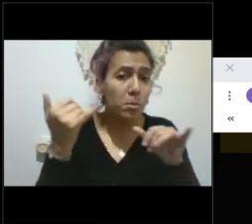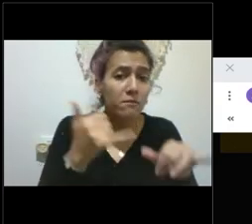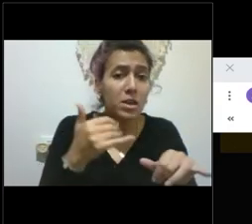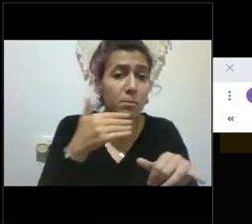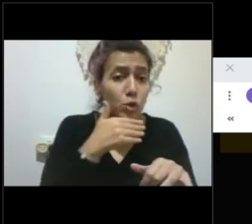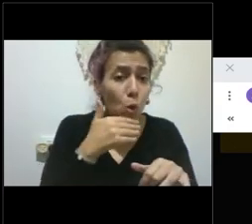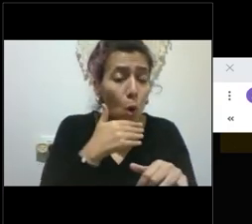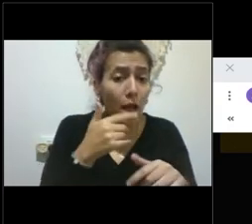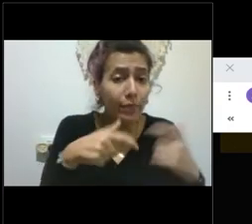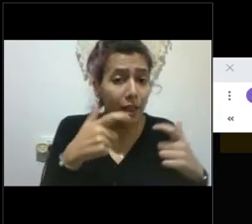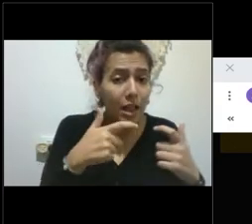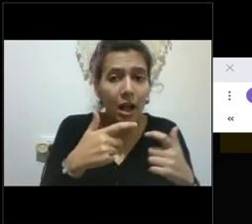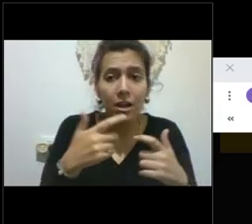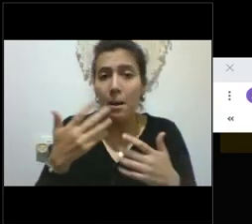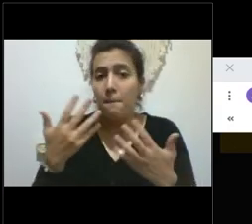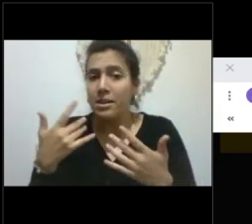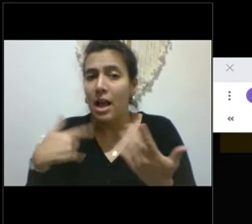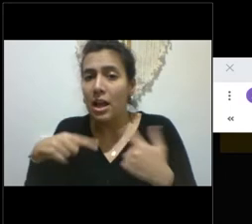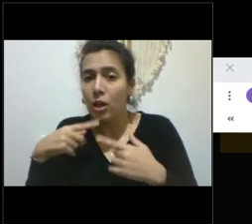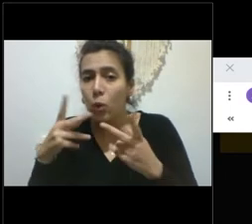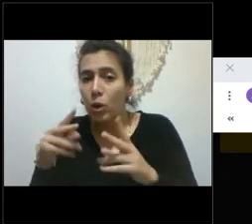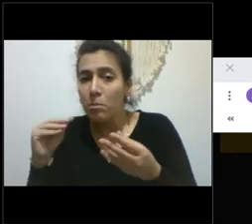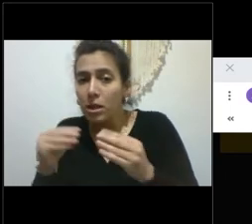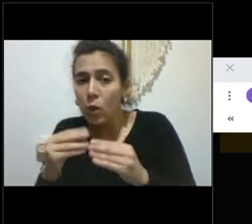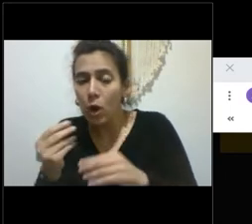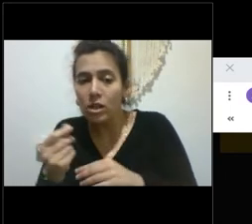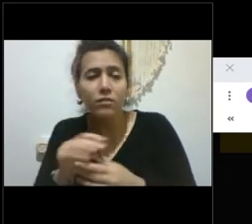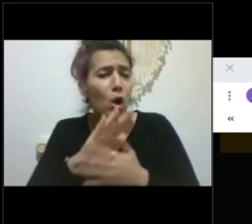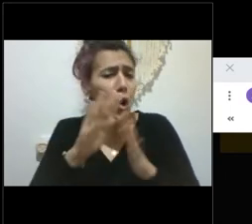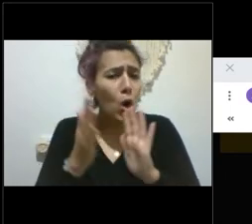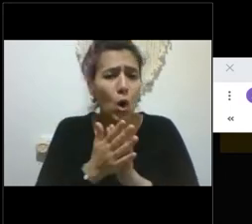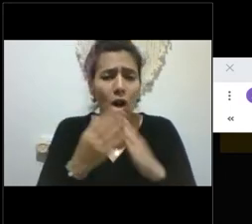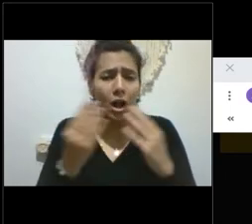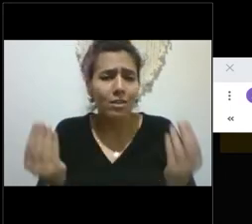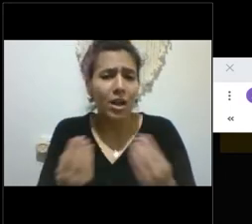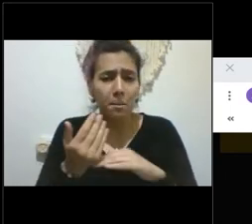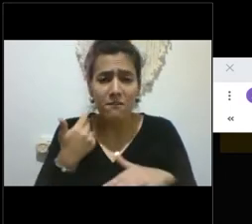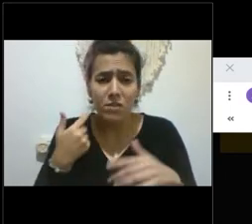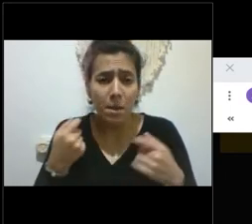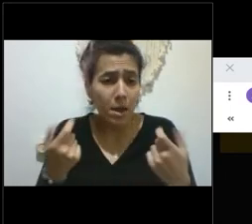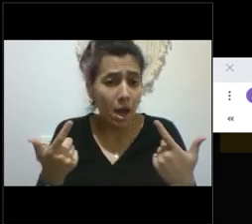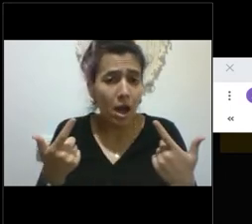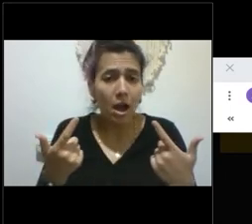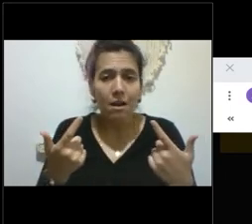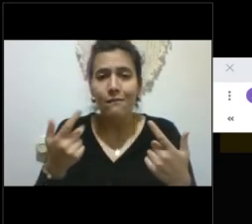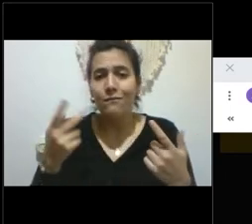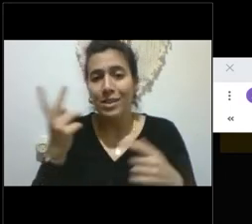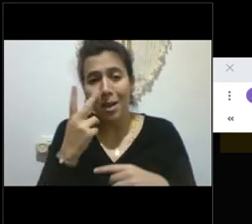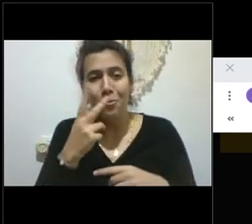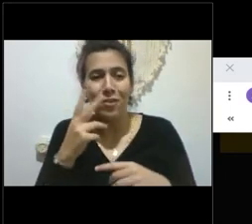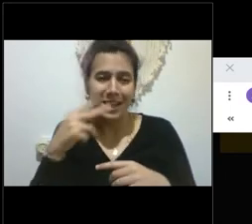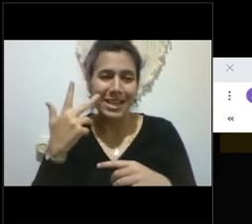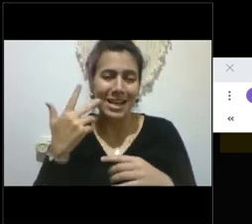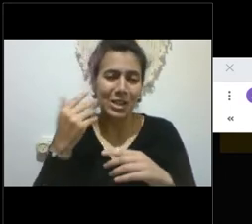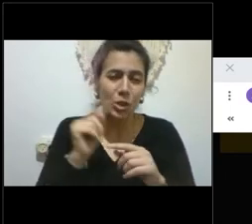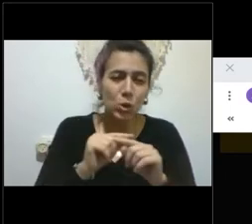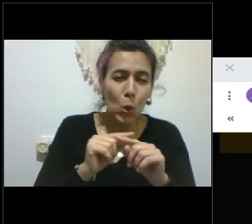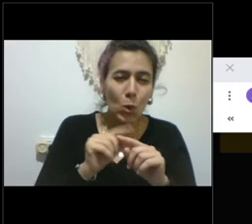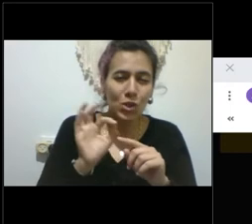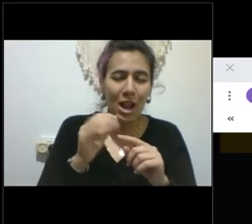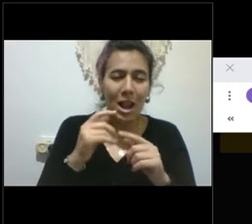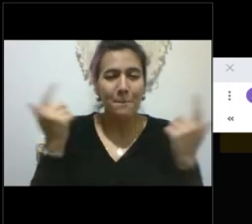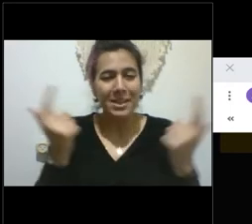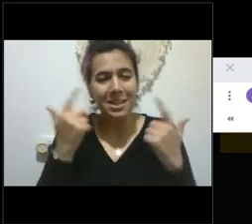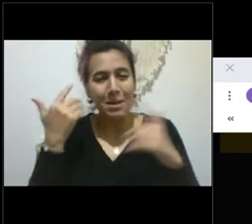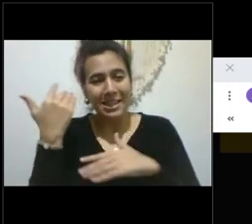כסף? אז כל הדברים האלה, וכמובן סוג של מסיבת סיום קורס, אנחנו נעשה במפגש השמיני.